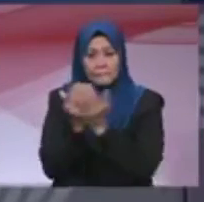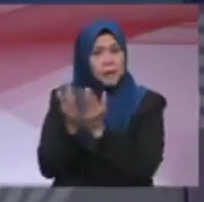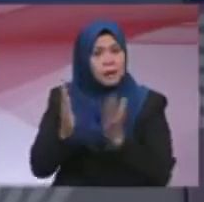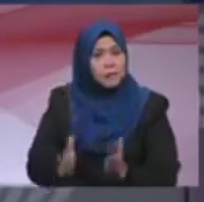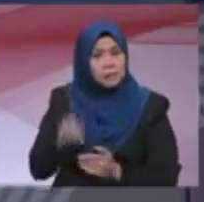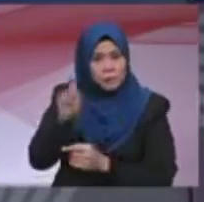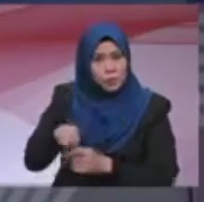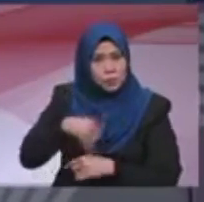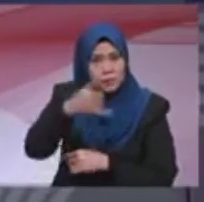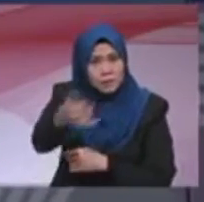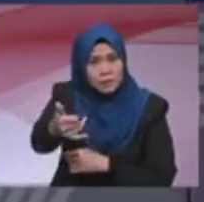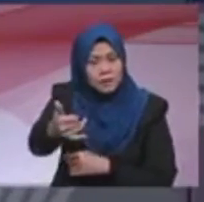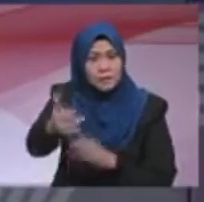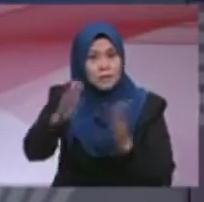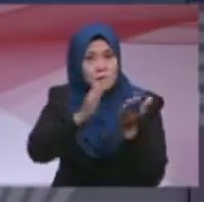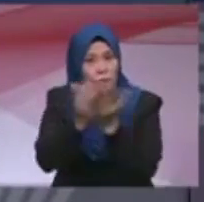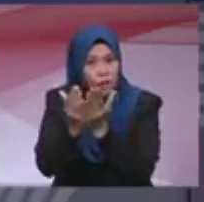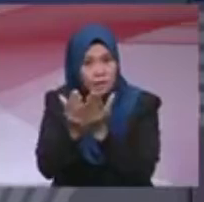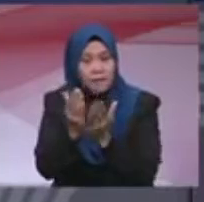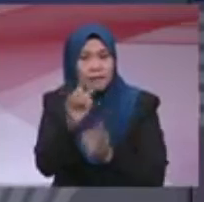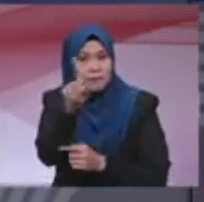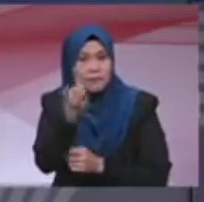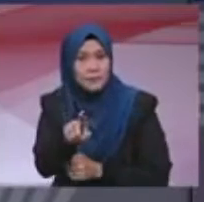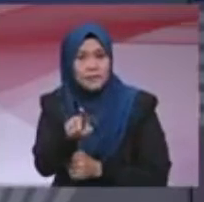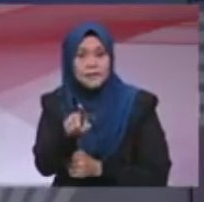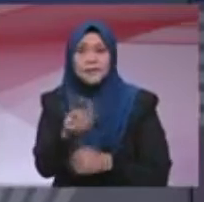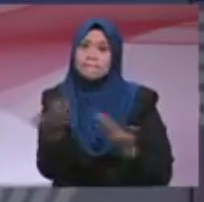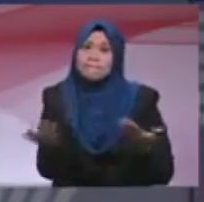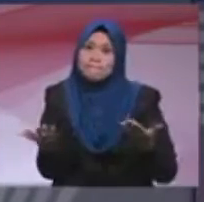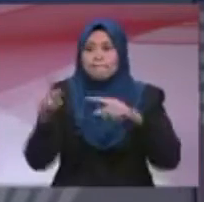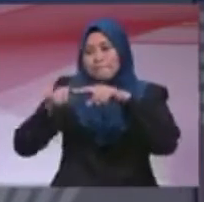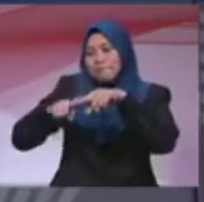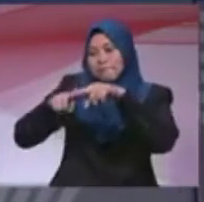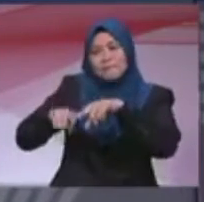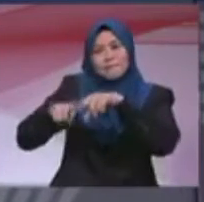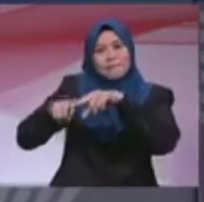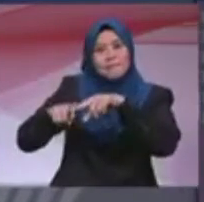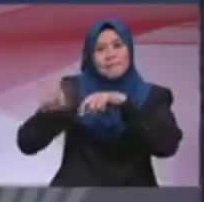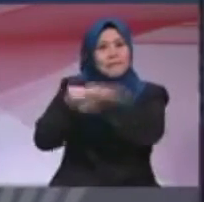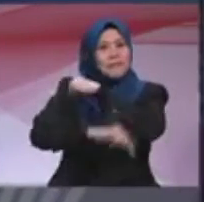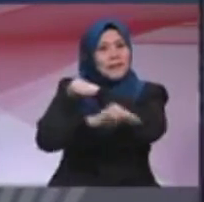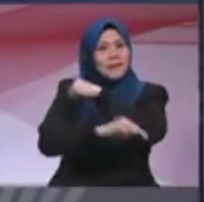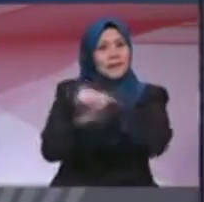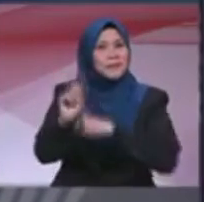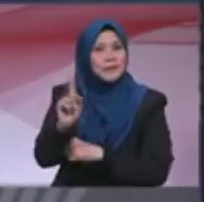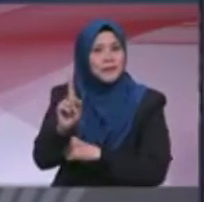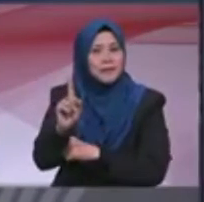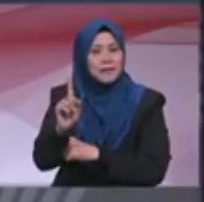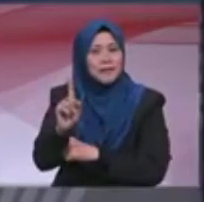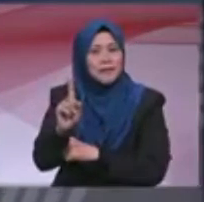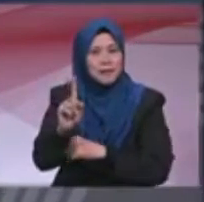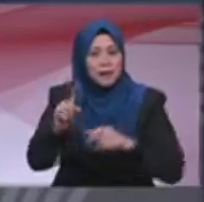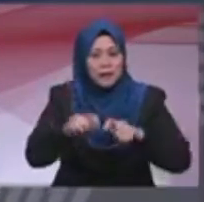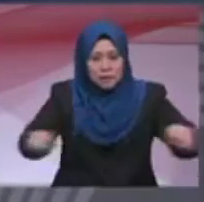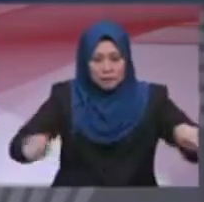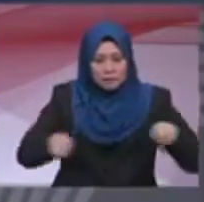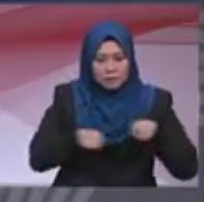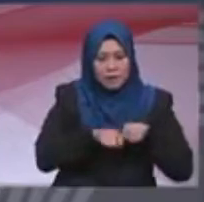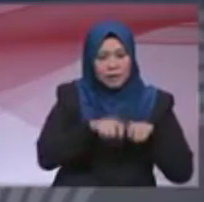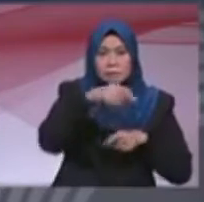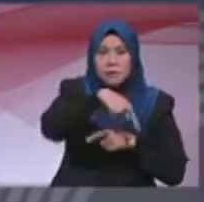tidak bergantung kepada negeri di mana bergantung kepada sama ada negeri tersebut terlibat